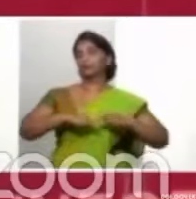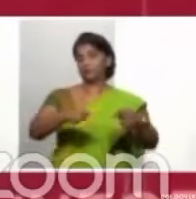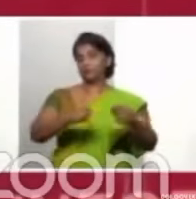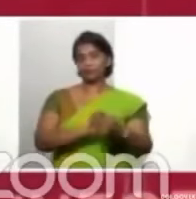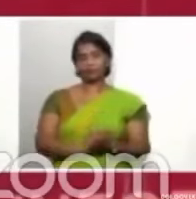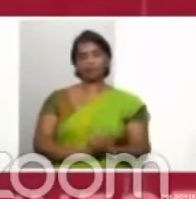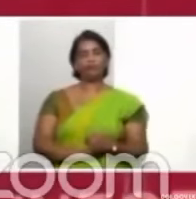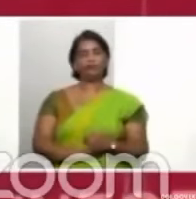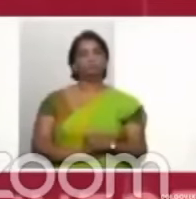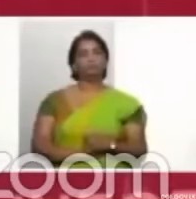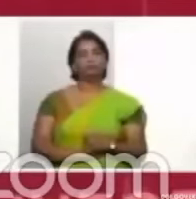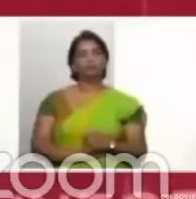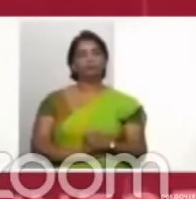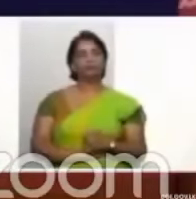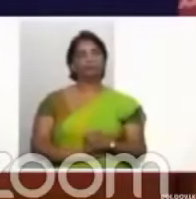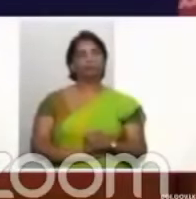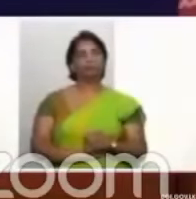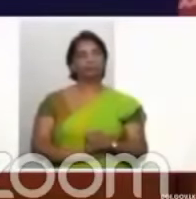කටයුතු සිද්ධ